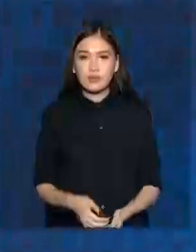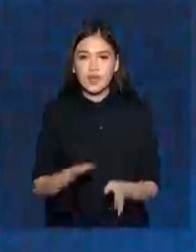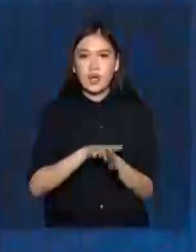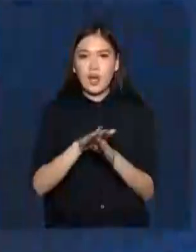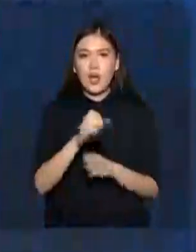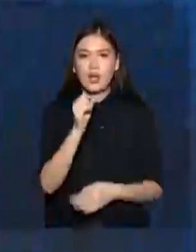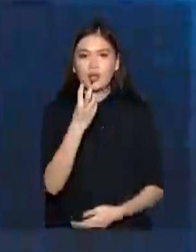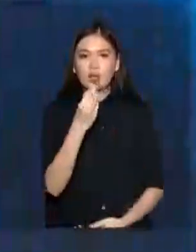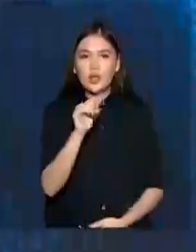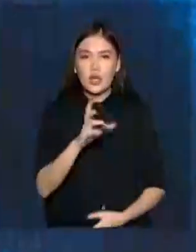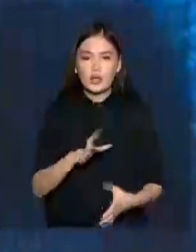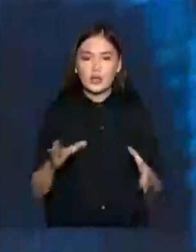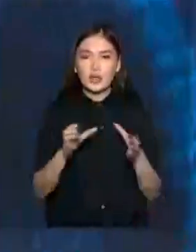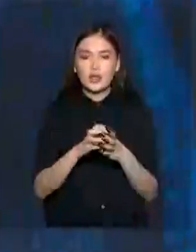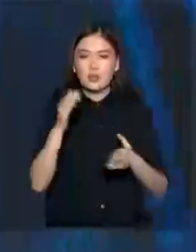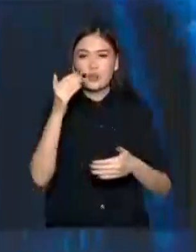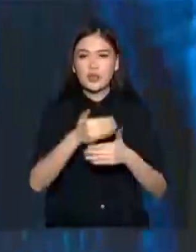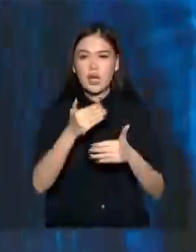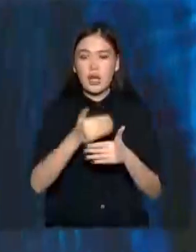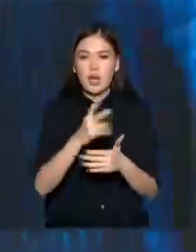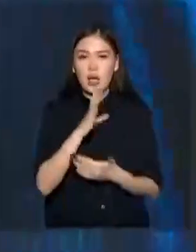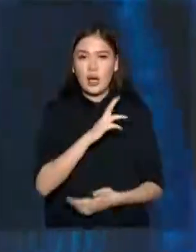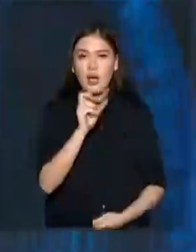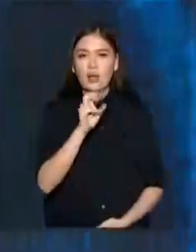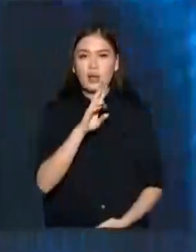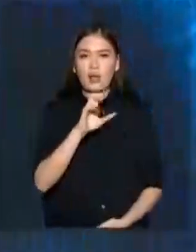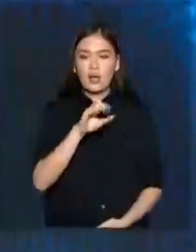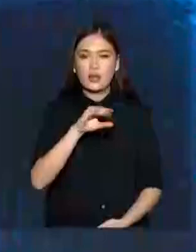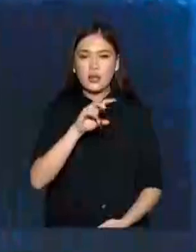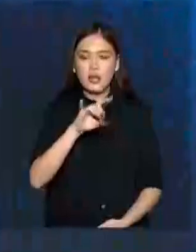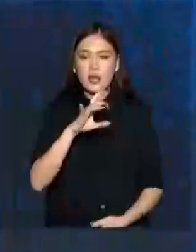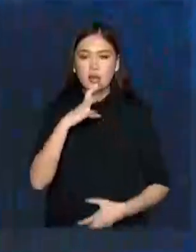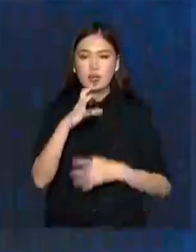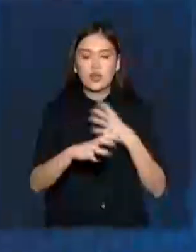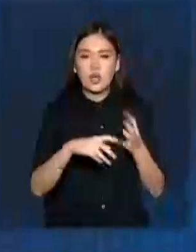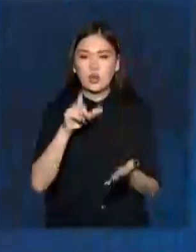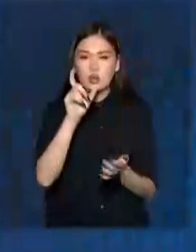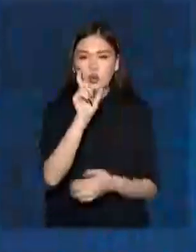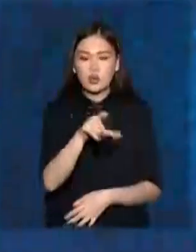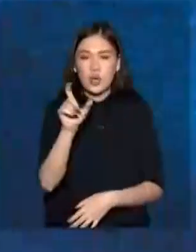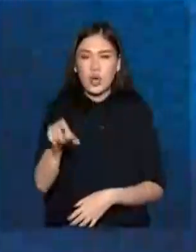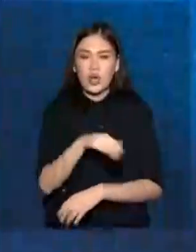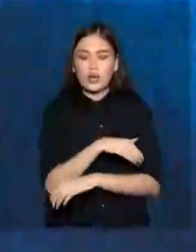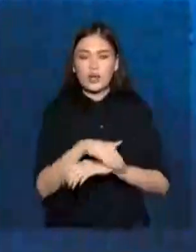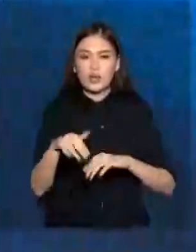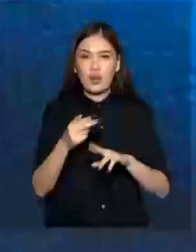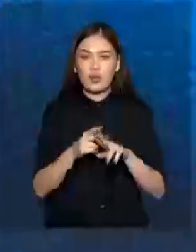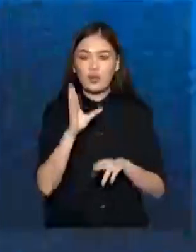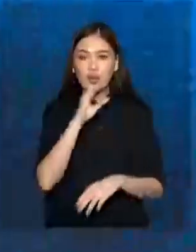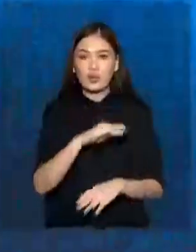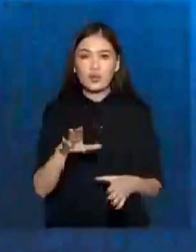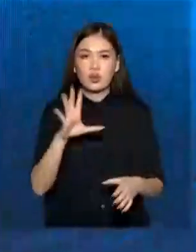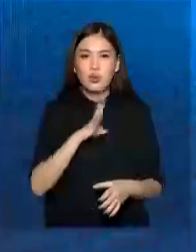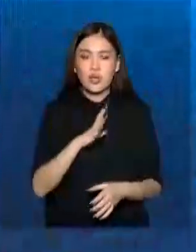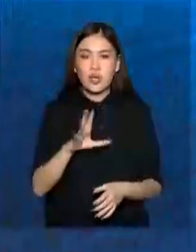пол полный Аншлаг собрал спектакль инклюзивного театра каната Лар в Международный день людей с ограниченными возможностями трупа